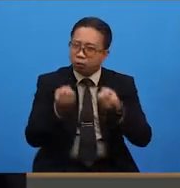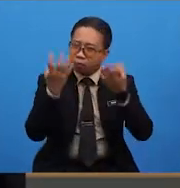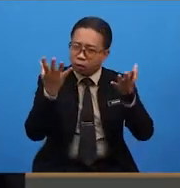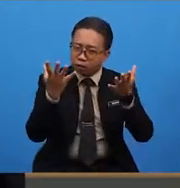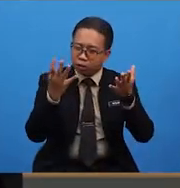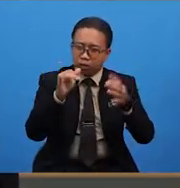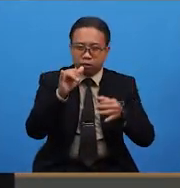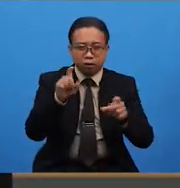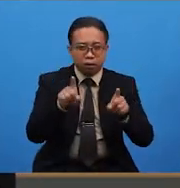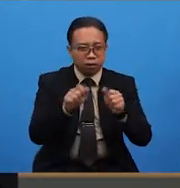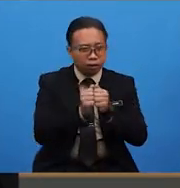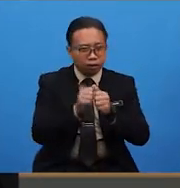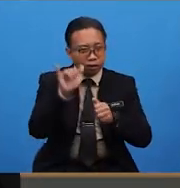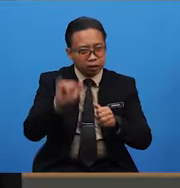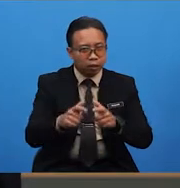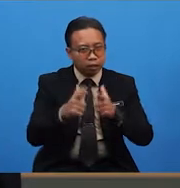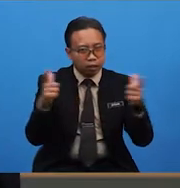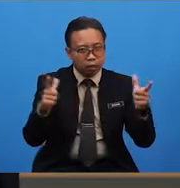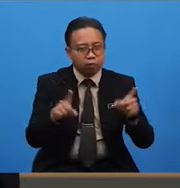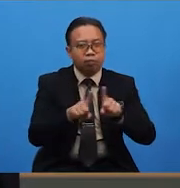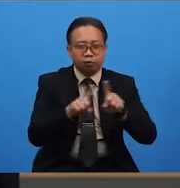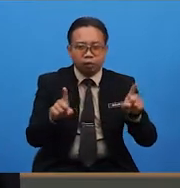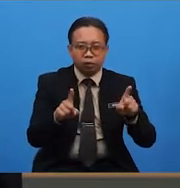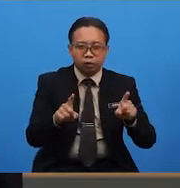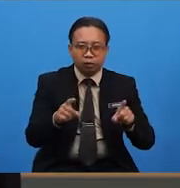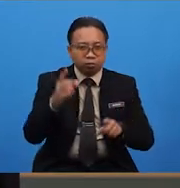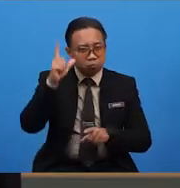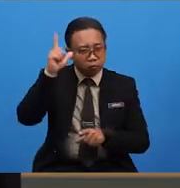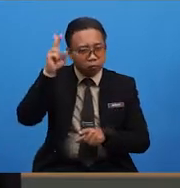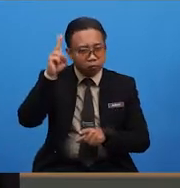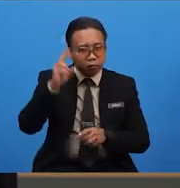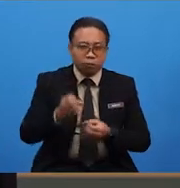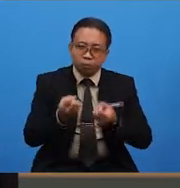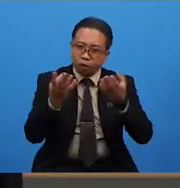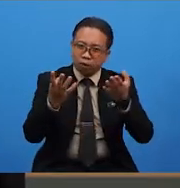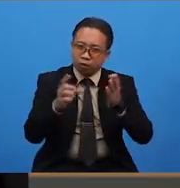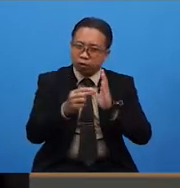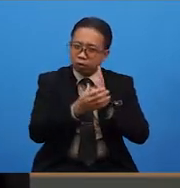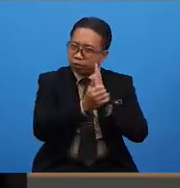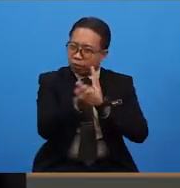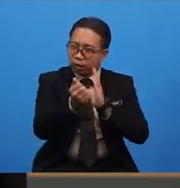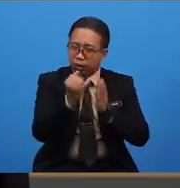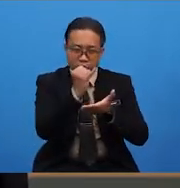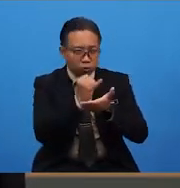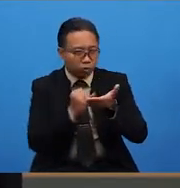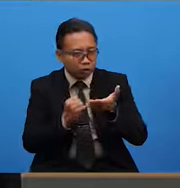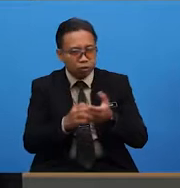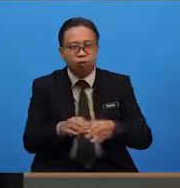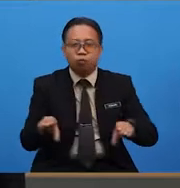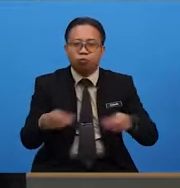tokoh pelukis barat lain namun beliau banyak melukisnya dengan